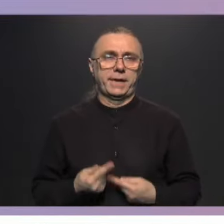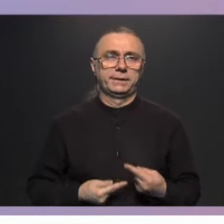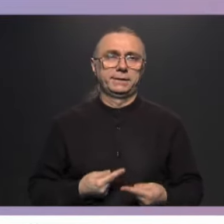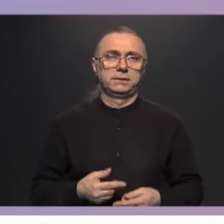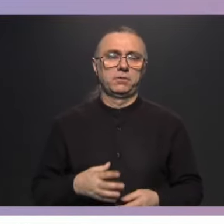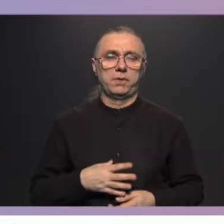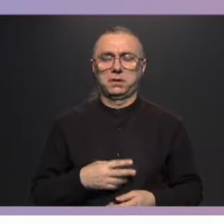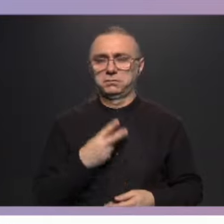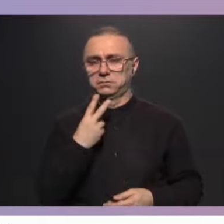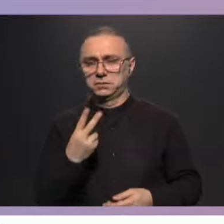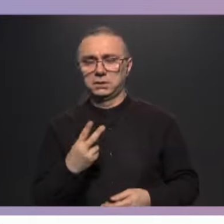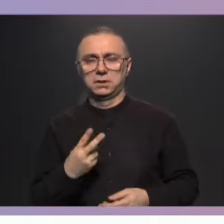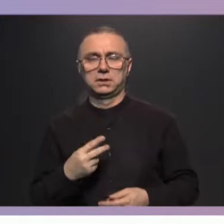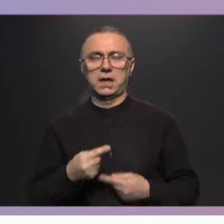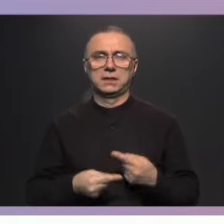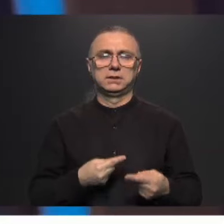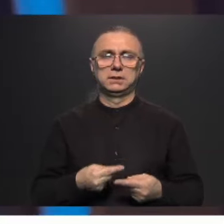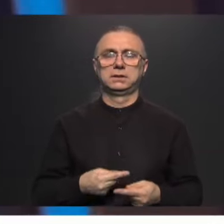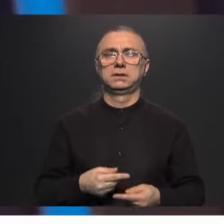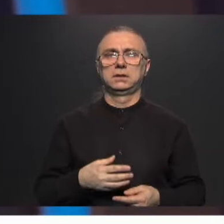кладбищах бываю часто в силу